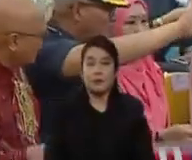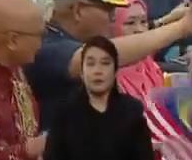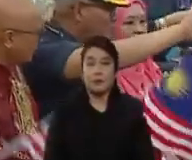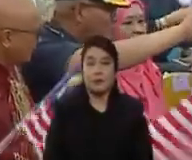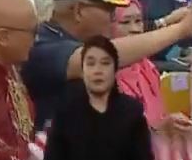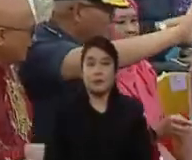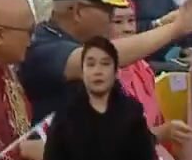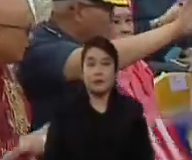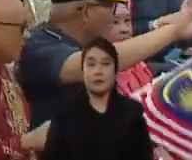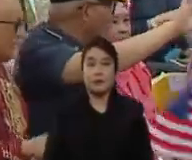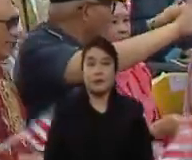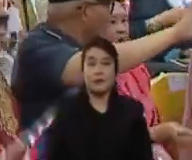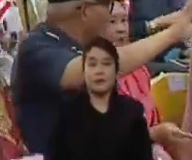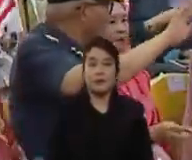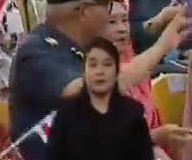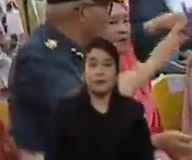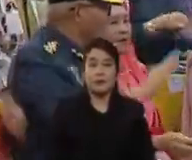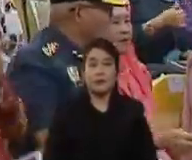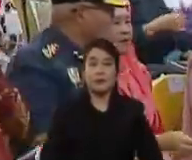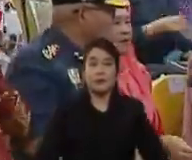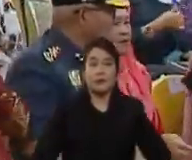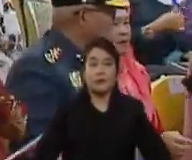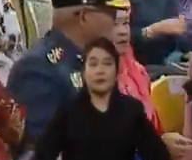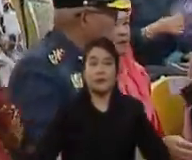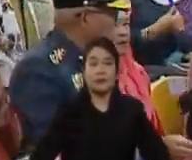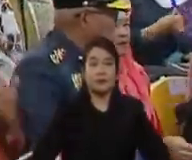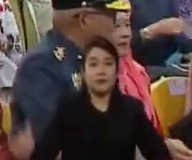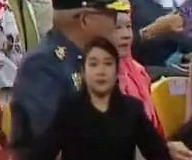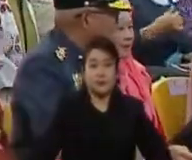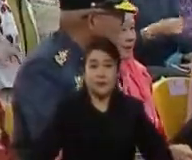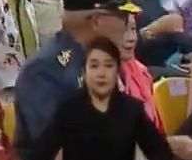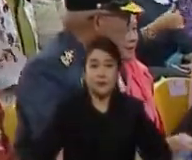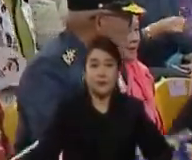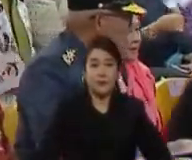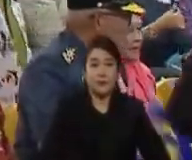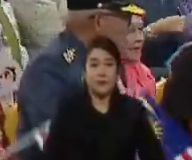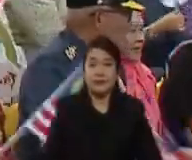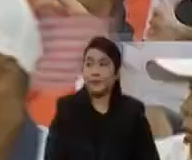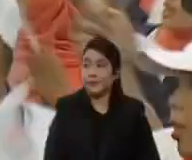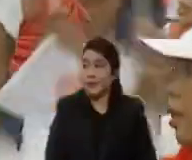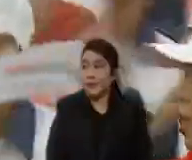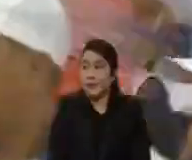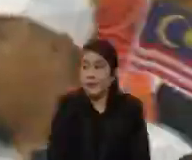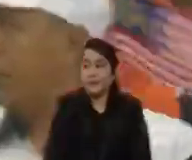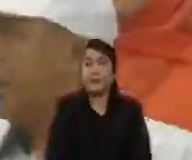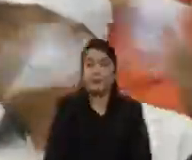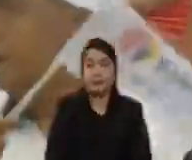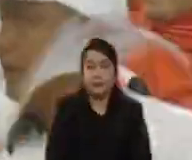Thank you.